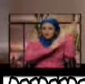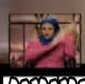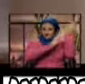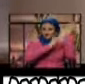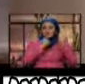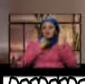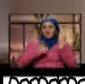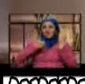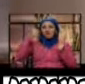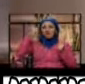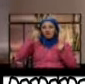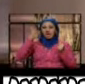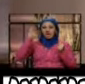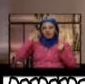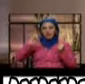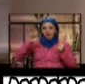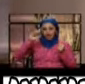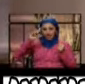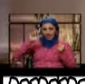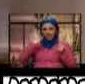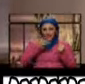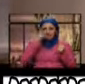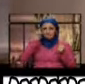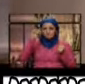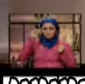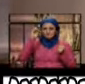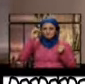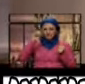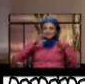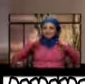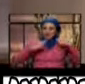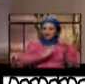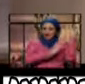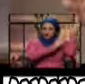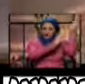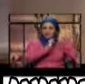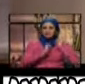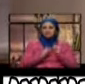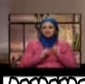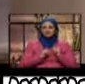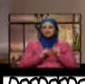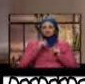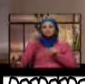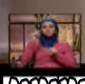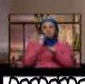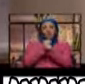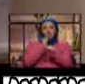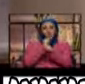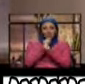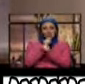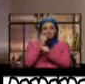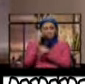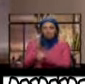من المبشرين بالجنة. نعم. يا لعل الله اطلع على أهل بدر فقال يا أهل بدر اعملوا ما شئتم فقد غفرت